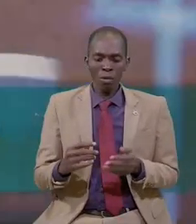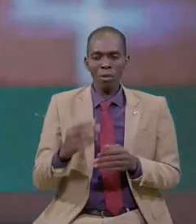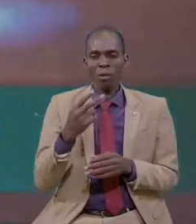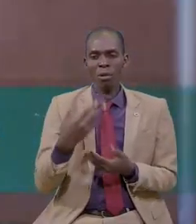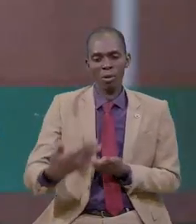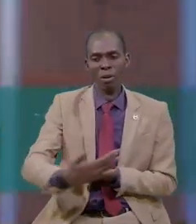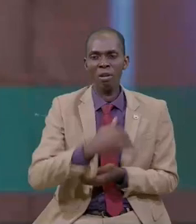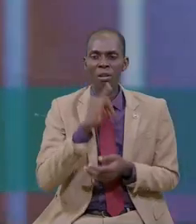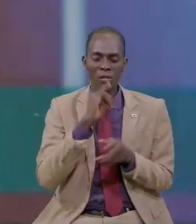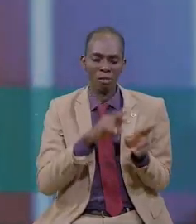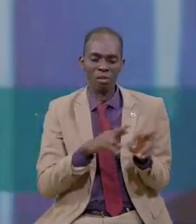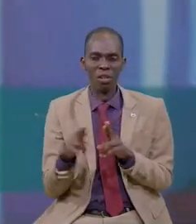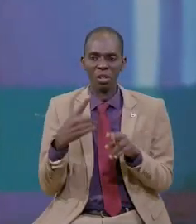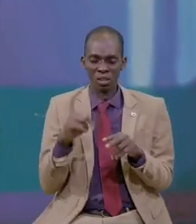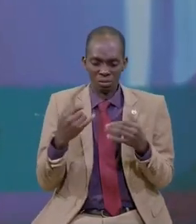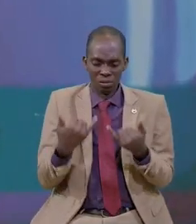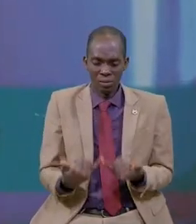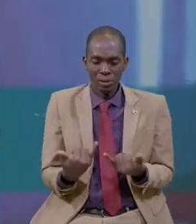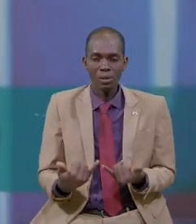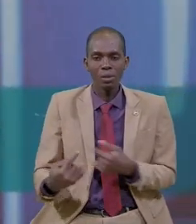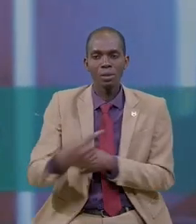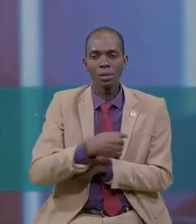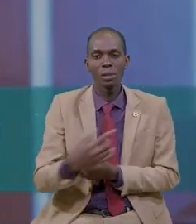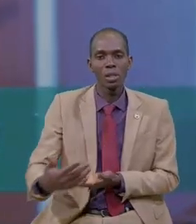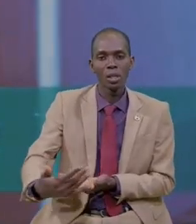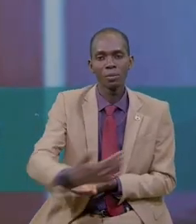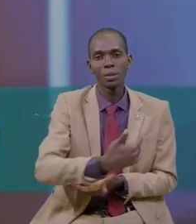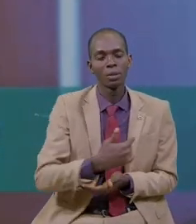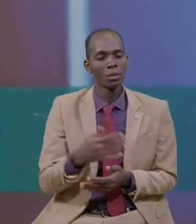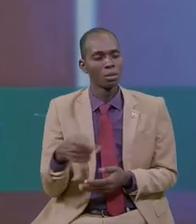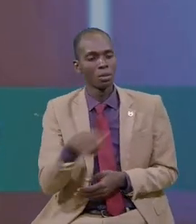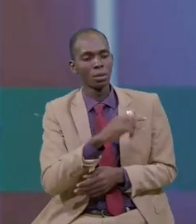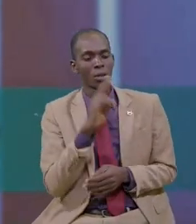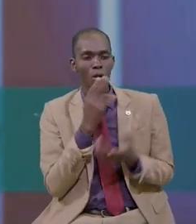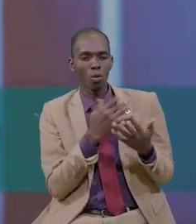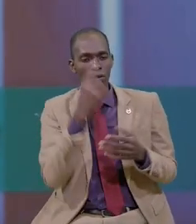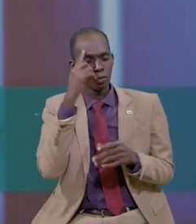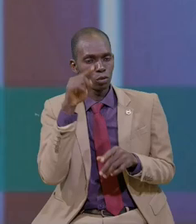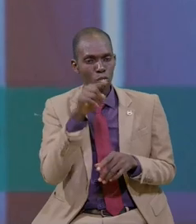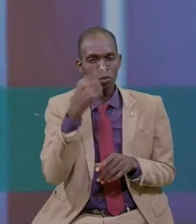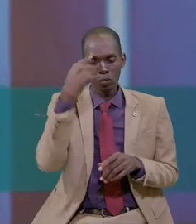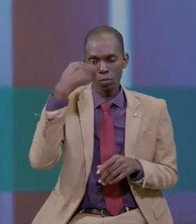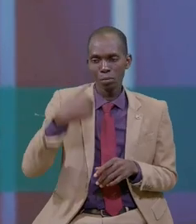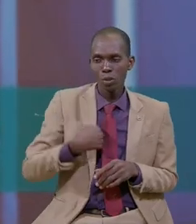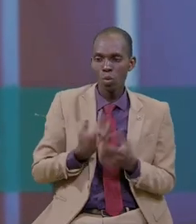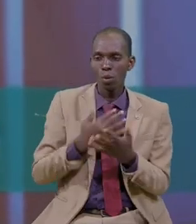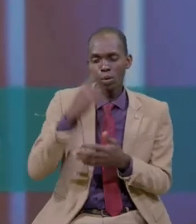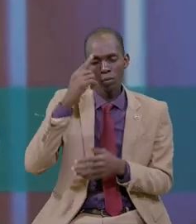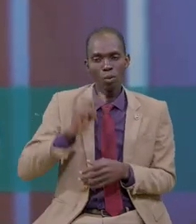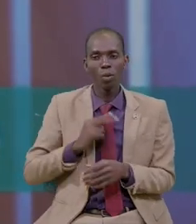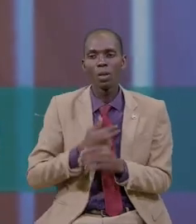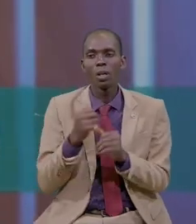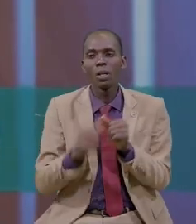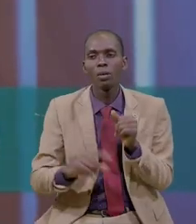prête. La moisson actuelle, la moisson de nos jours, ils t'attendent, ils m'attendent. Ils nous attendent